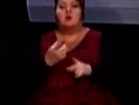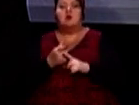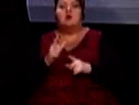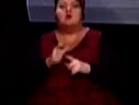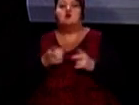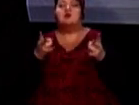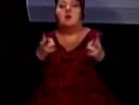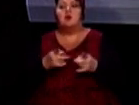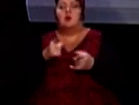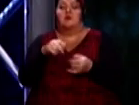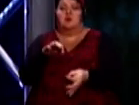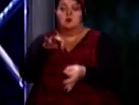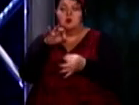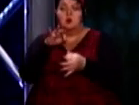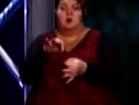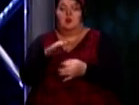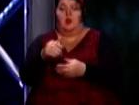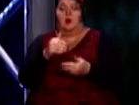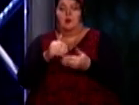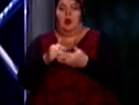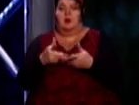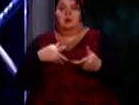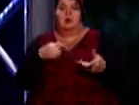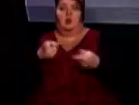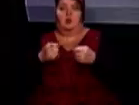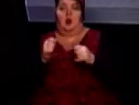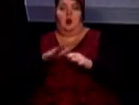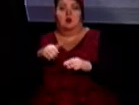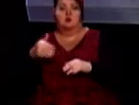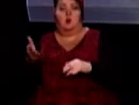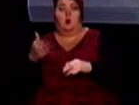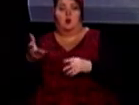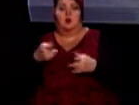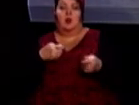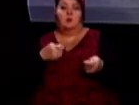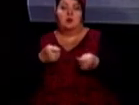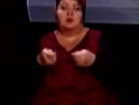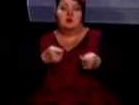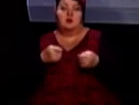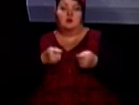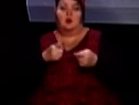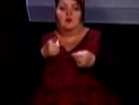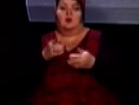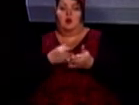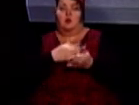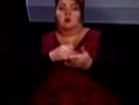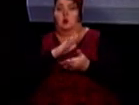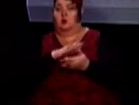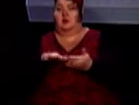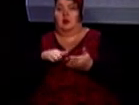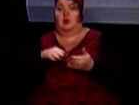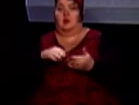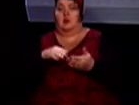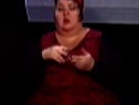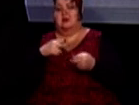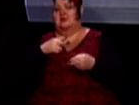потрібен, але він стоїть не перед адміністрацією, а з боку адміністрації. Він абсолютно не заважає